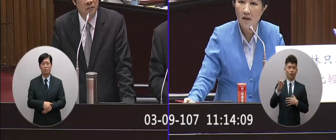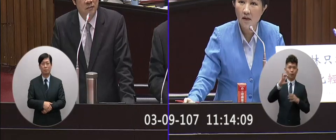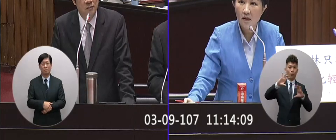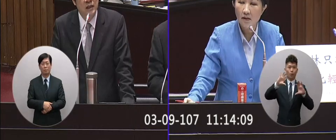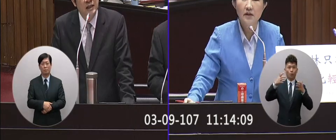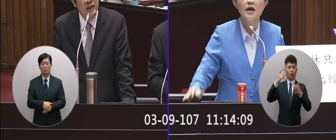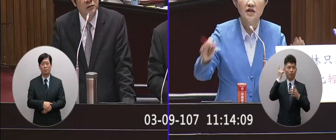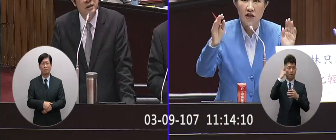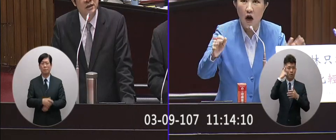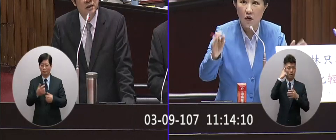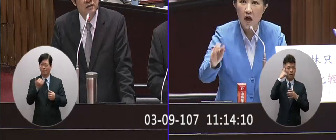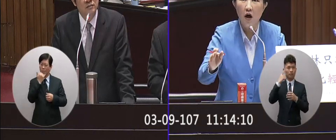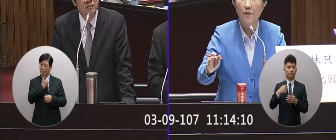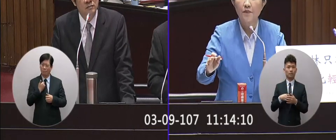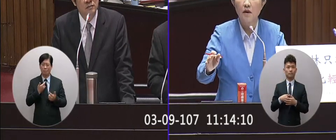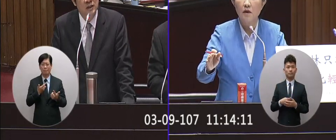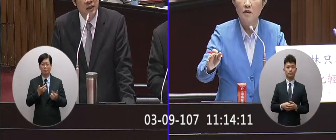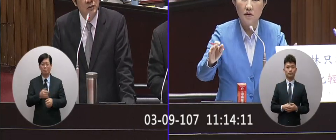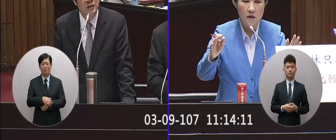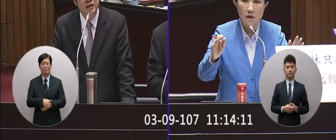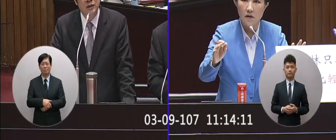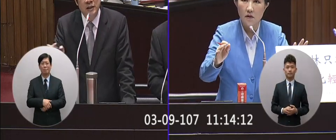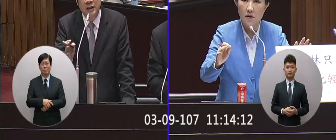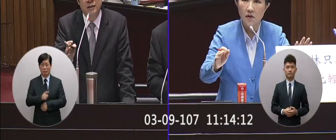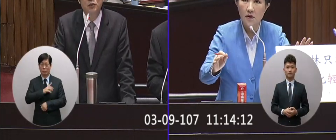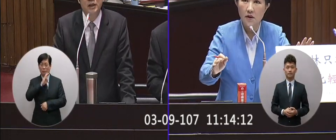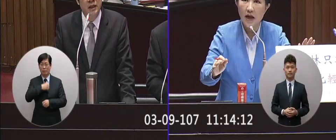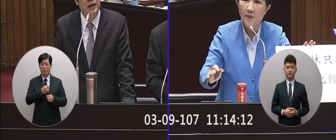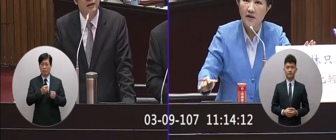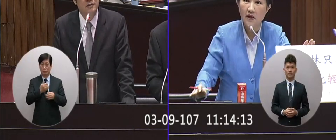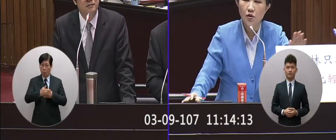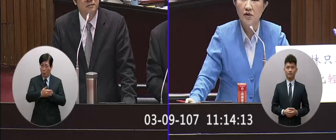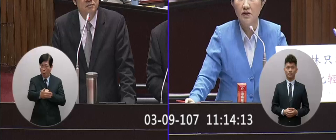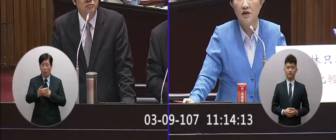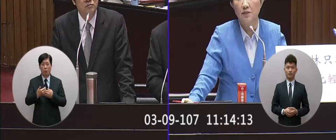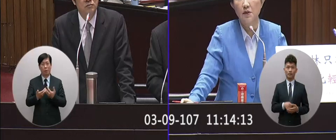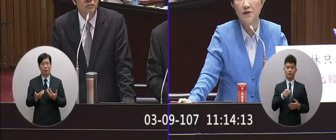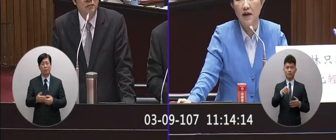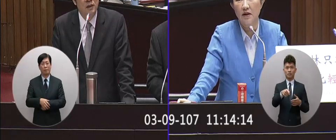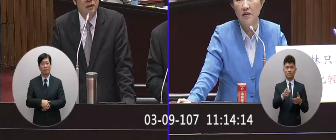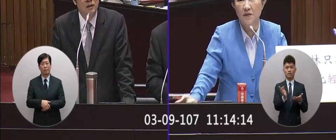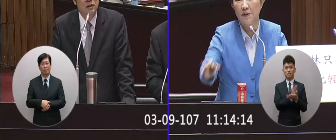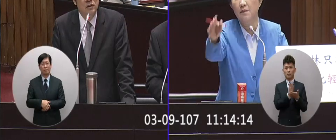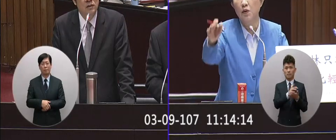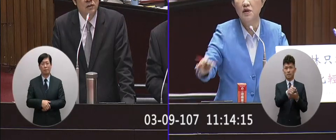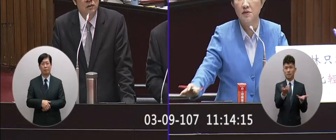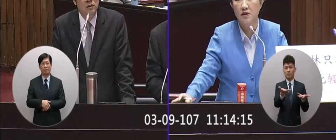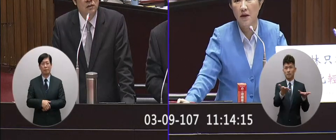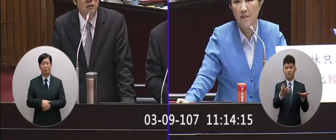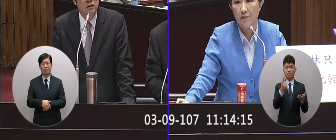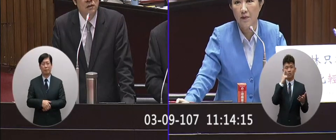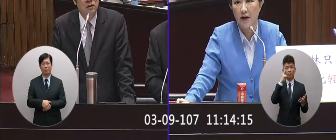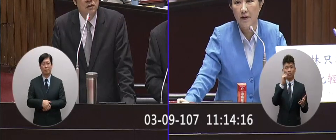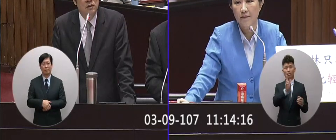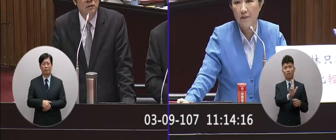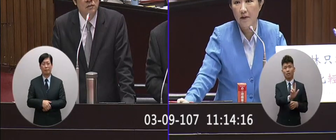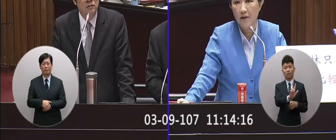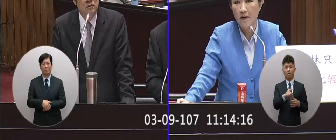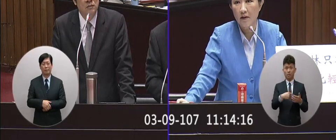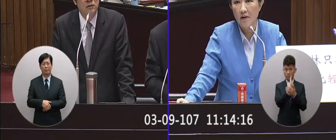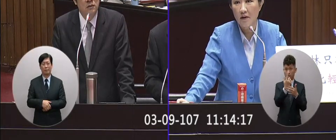想。 他也许是 小到， 他也许是阶段性，也不一定。 像米其林这种事情，你们都不在意，只凭为什么只签北部